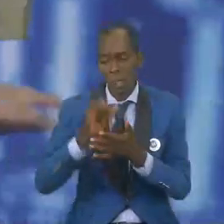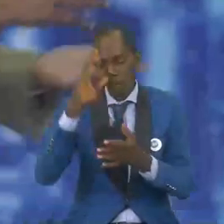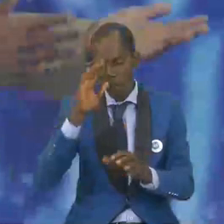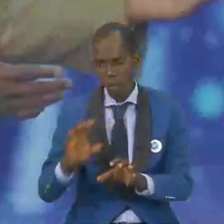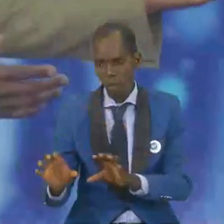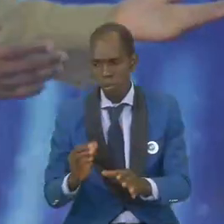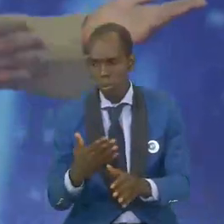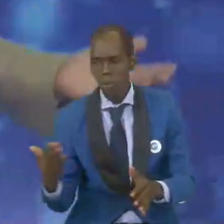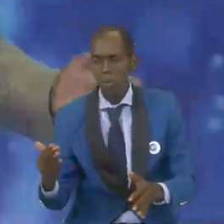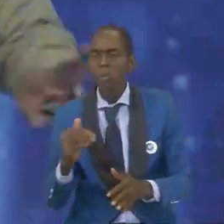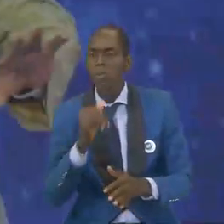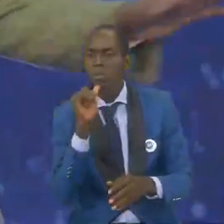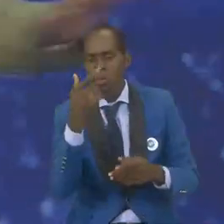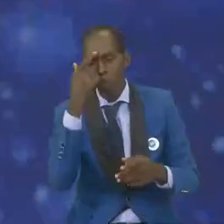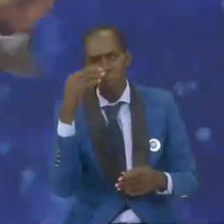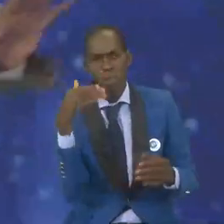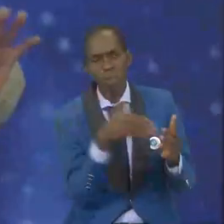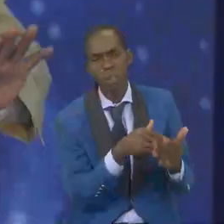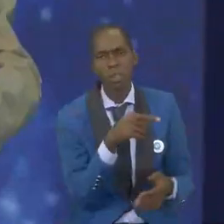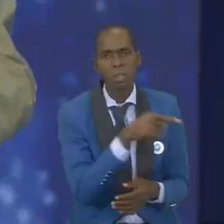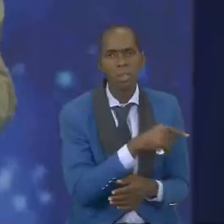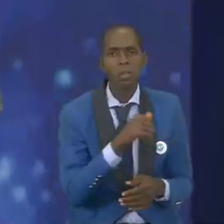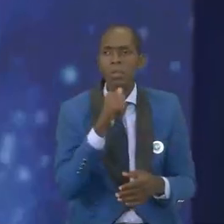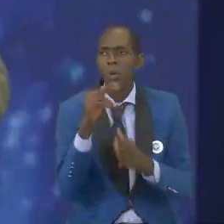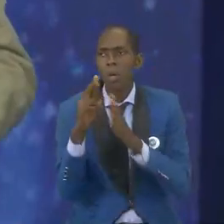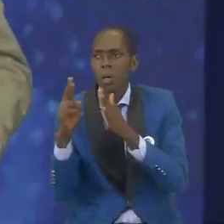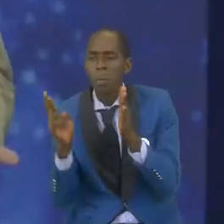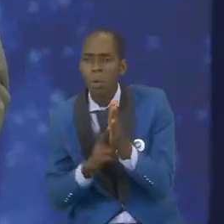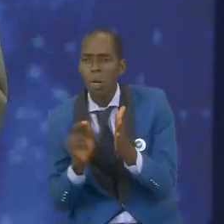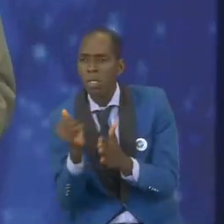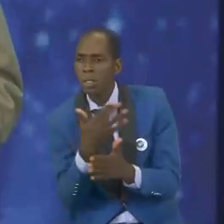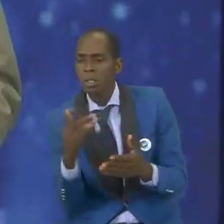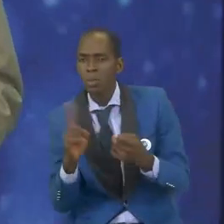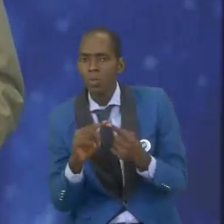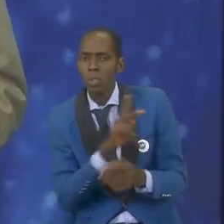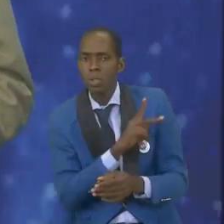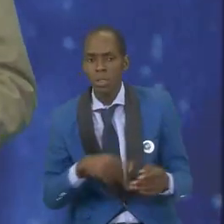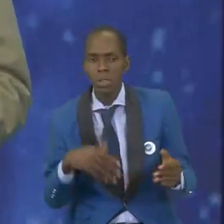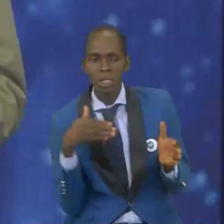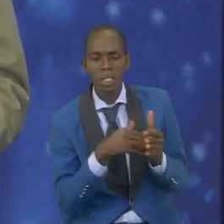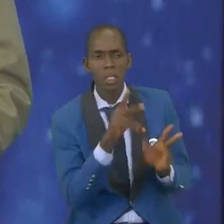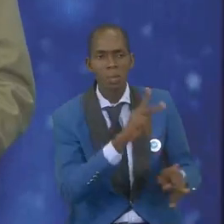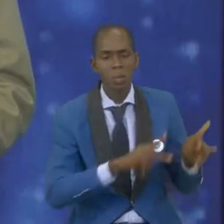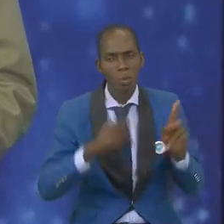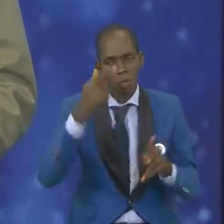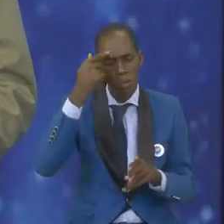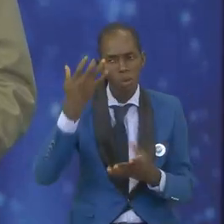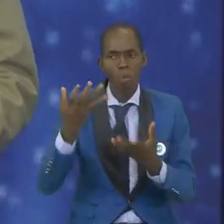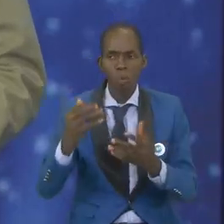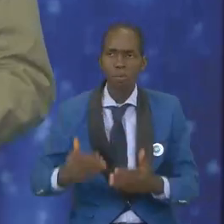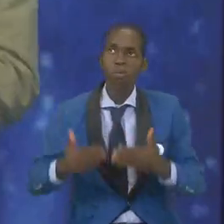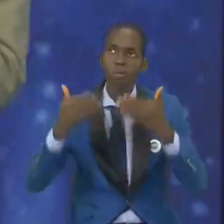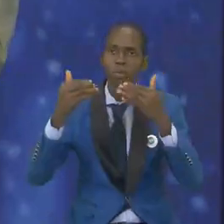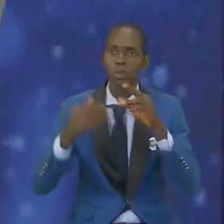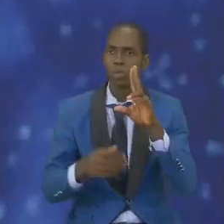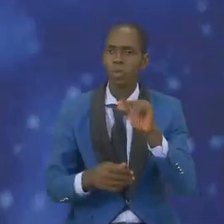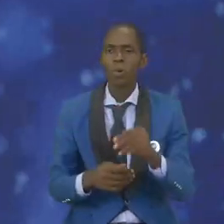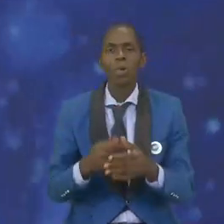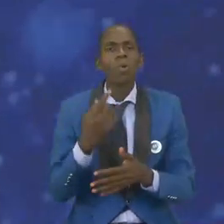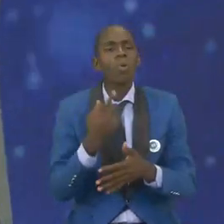ciel. Il ne faisait référence à personne. Il ne les rapportait même pas au roi. Il n'agissait